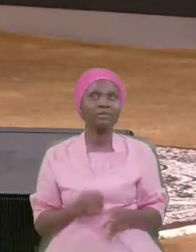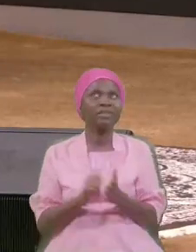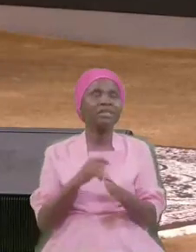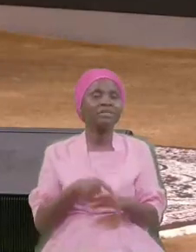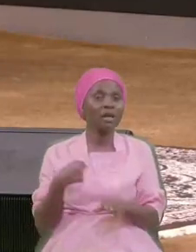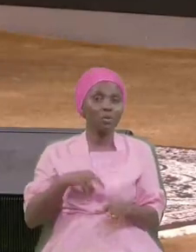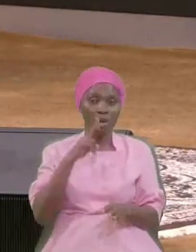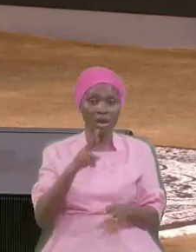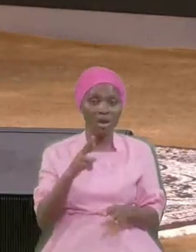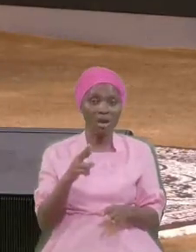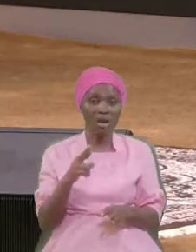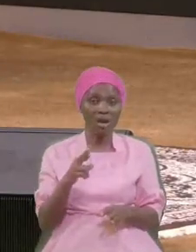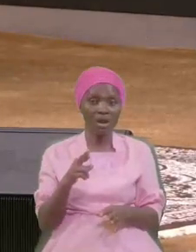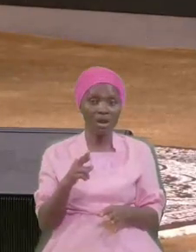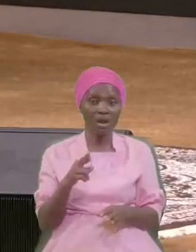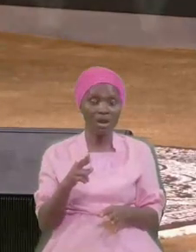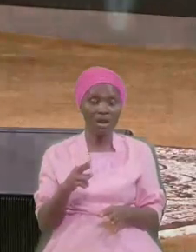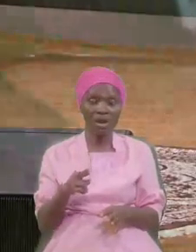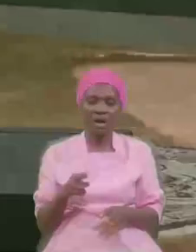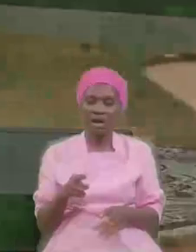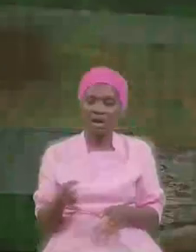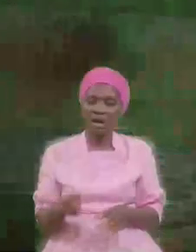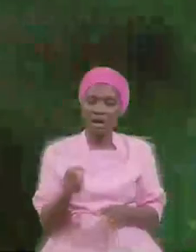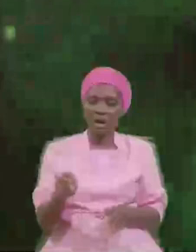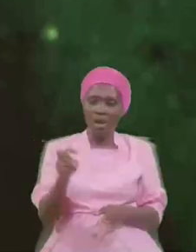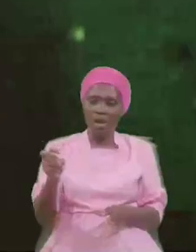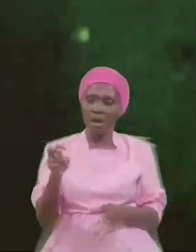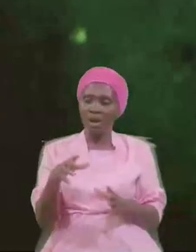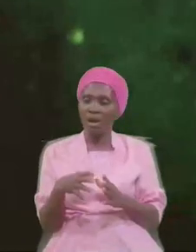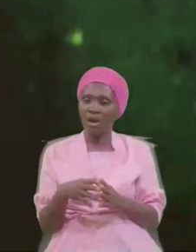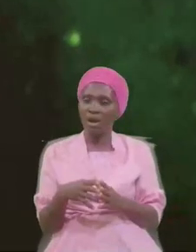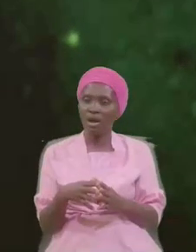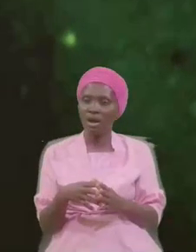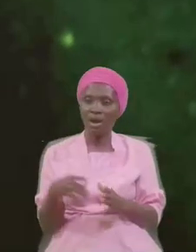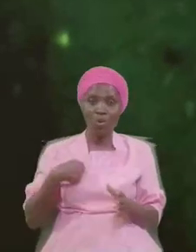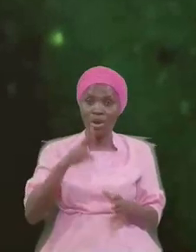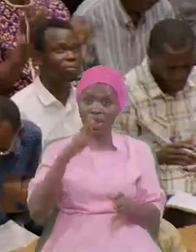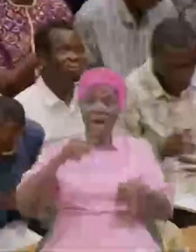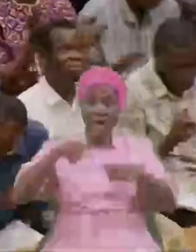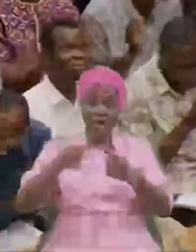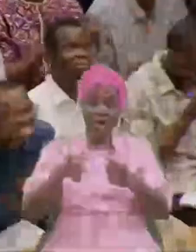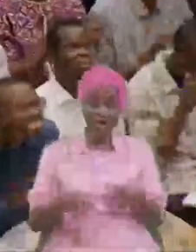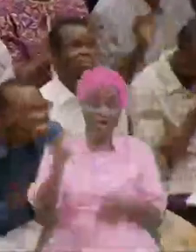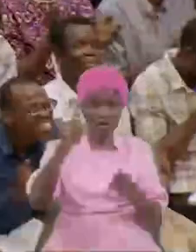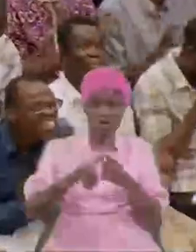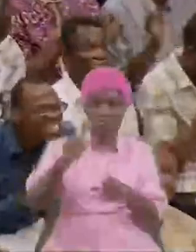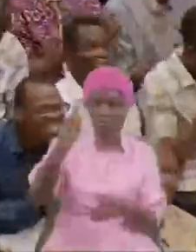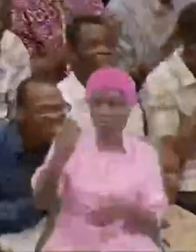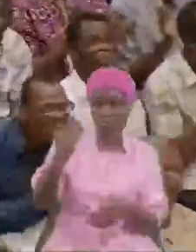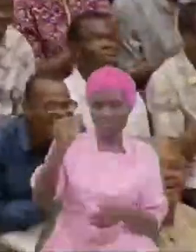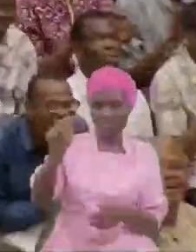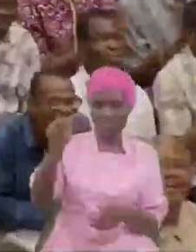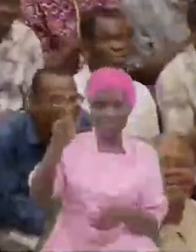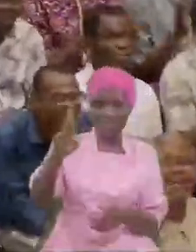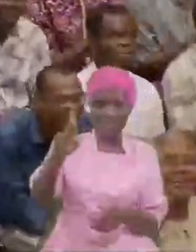nous allons à Taraba la semaine prochaine. Je dis, nous irons à Taraba la semaine